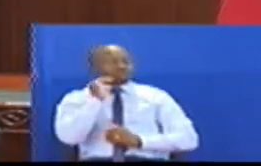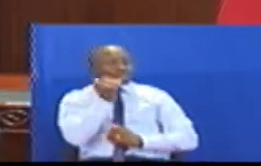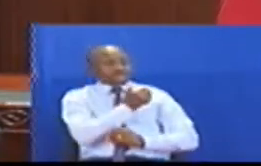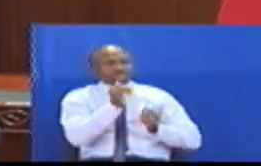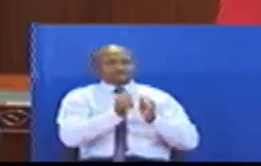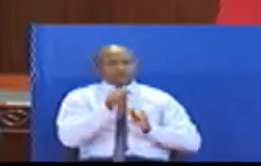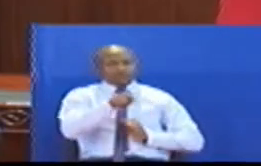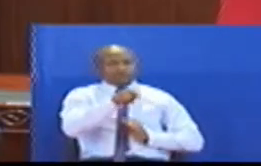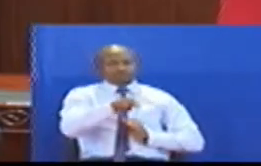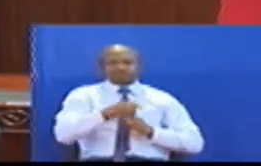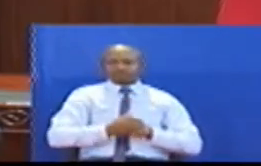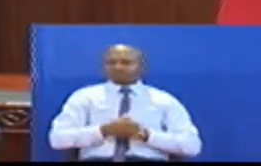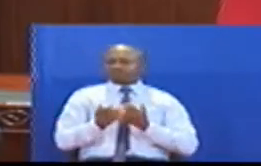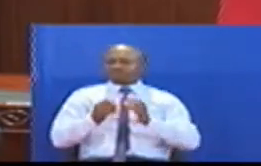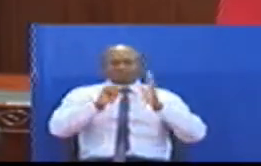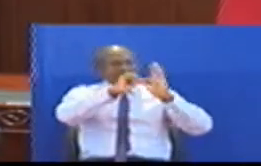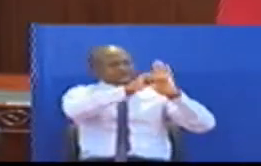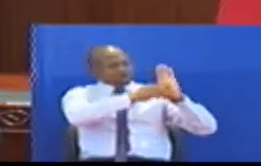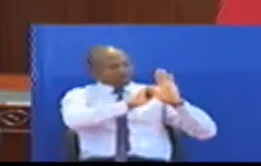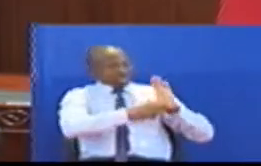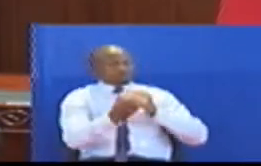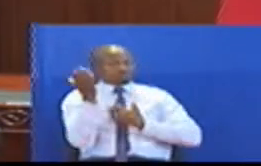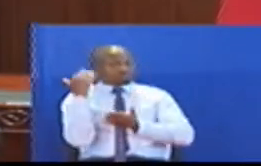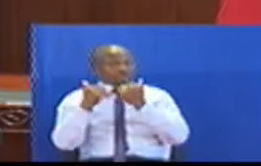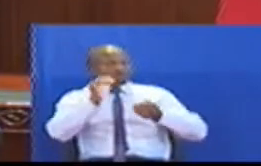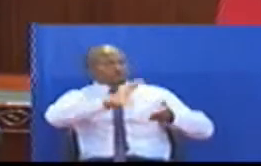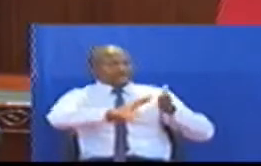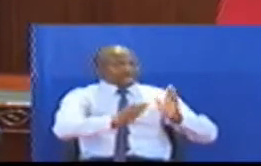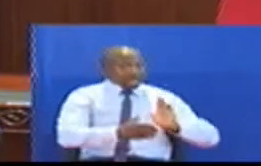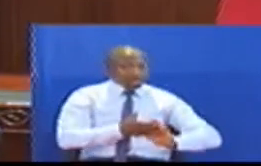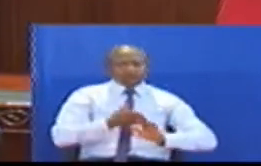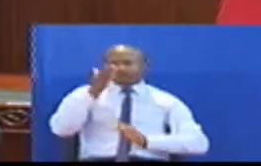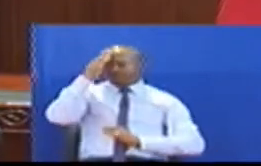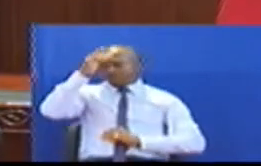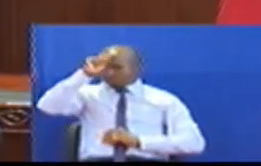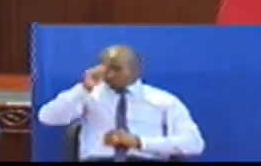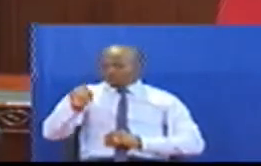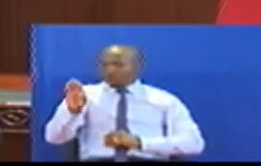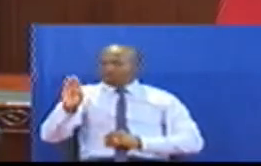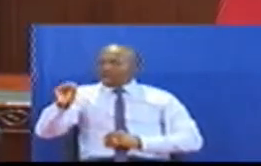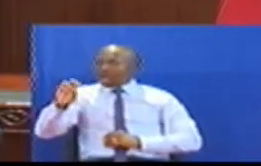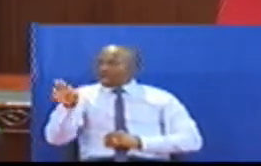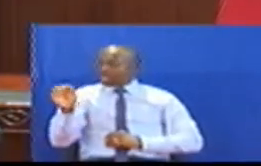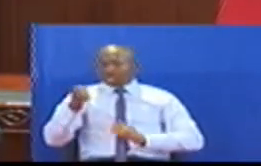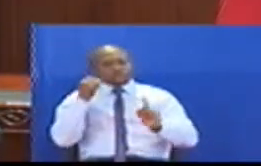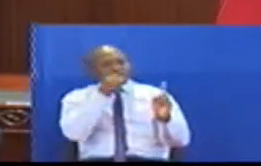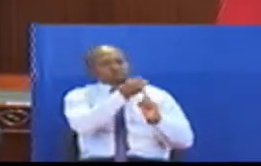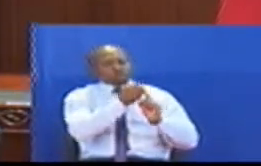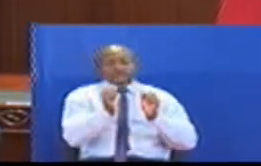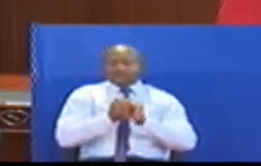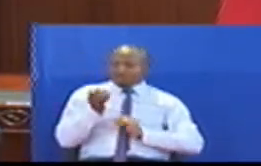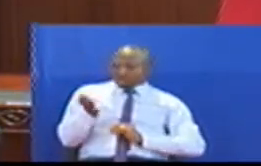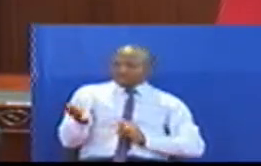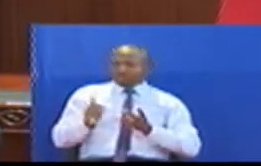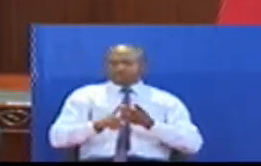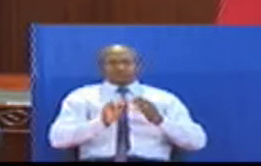hili. Vile vigezo ambao walikubaliana, najua Mheshimiwa Bashe ni mtu ambaye ameshughulikia sana swala hili na kwa kushirikiana na